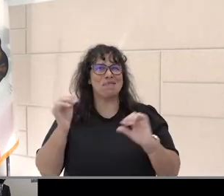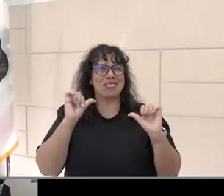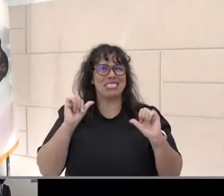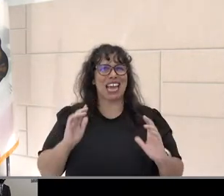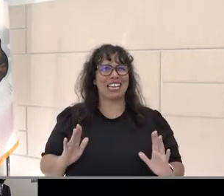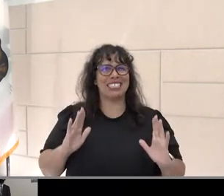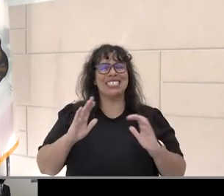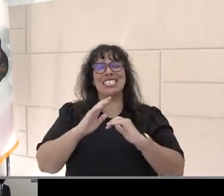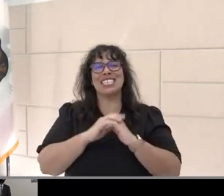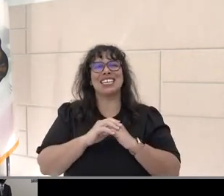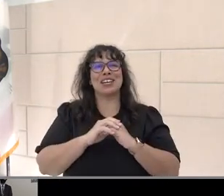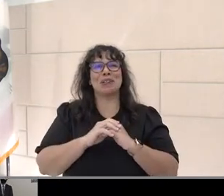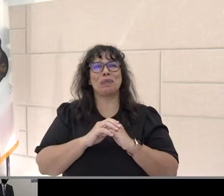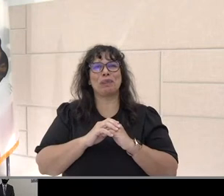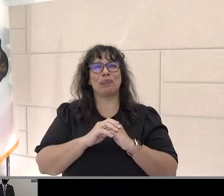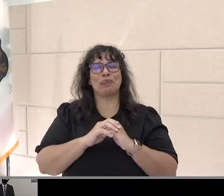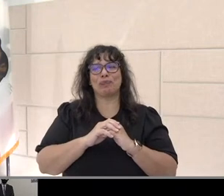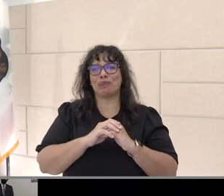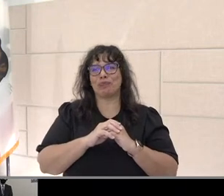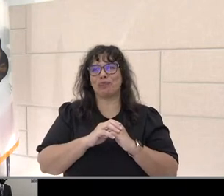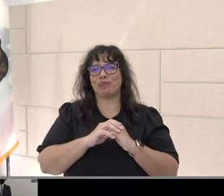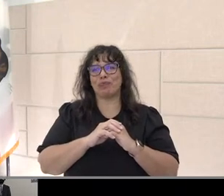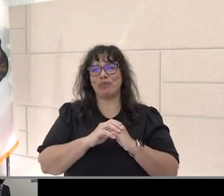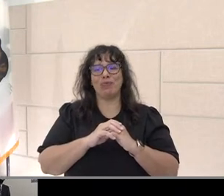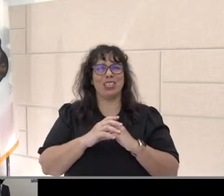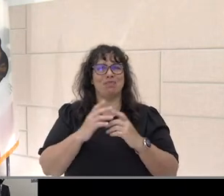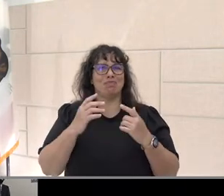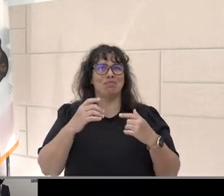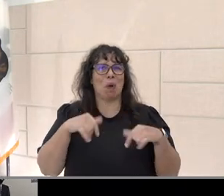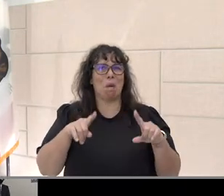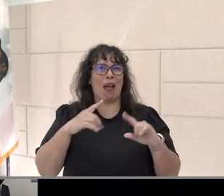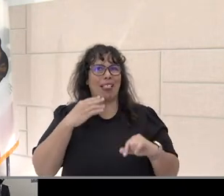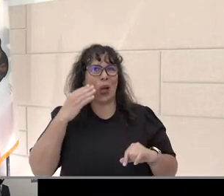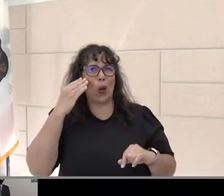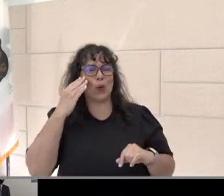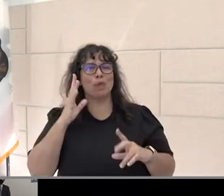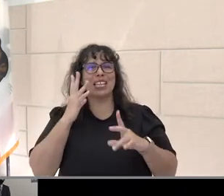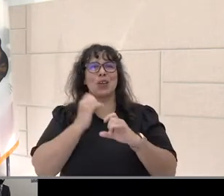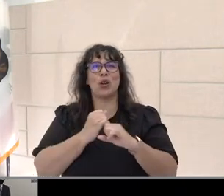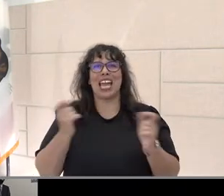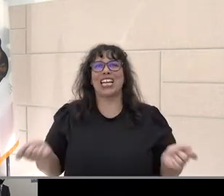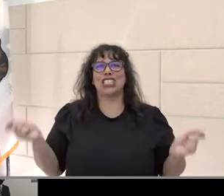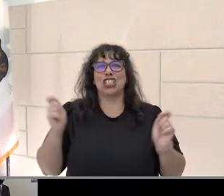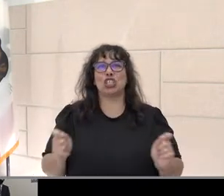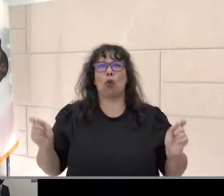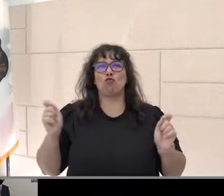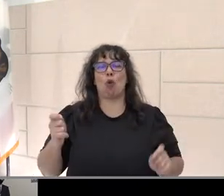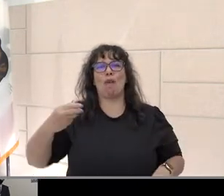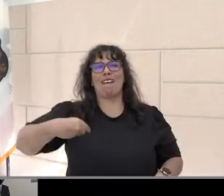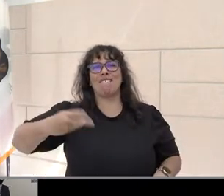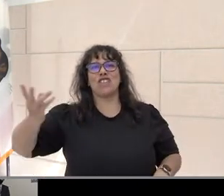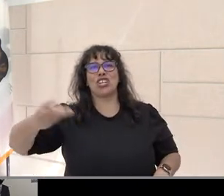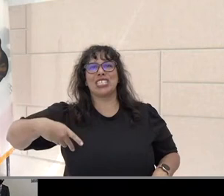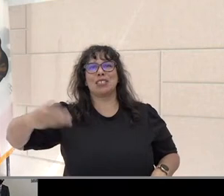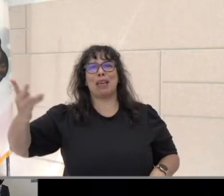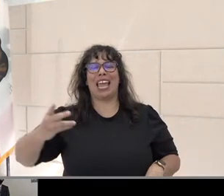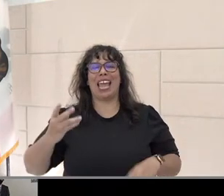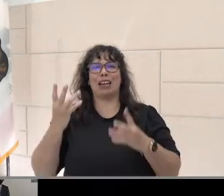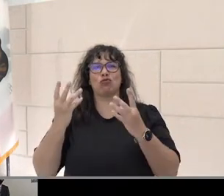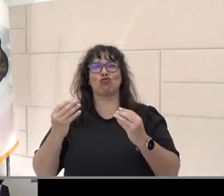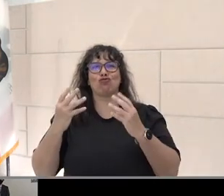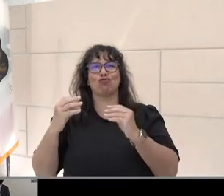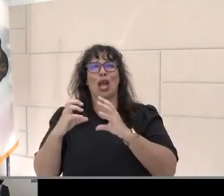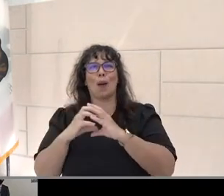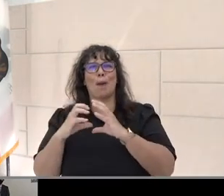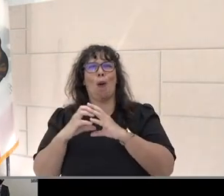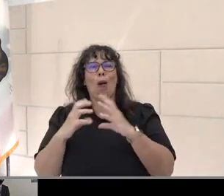ម្បីគេយកមកប្រើប្រាស់ដើម្បីអនុវត្តតាមកម្មវិធីវិទ្យាសាស្ត្រយើងនៅឯផ្ទះគេនឹងមាន